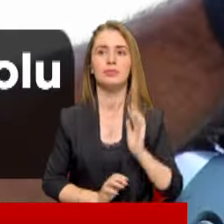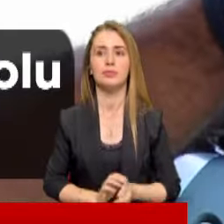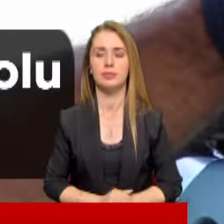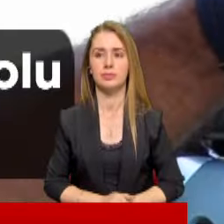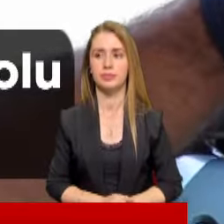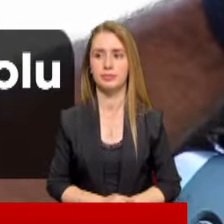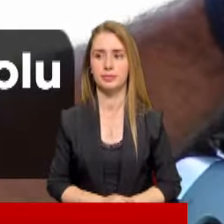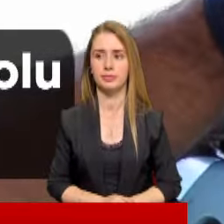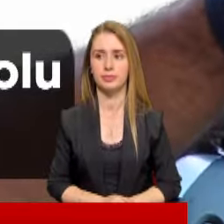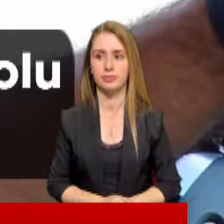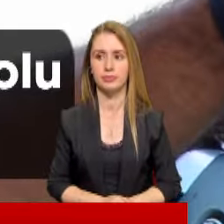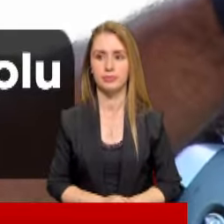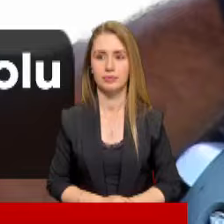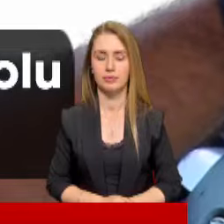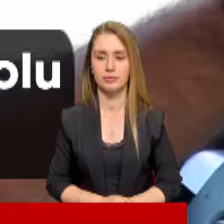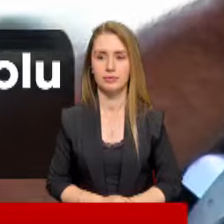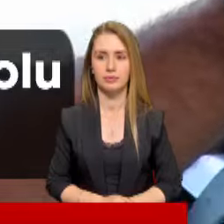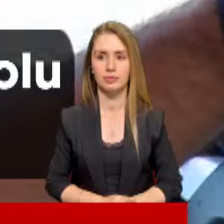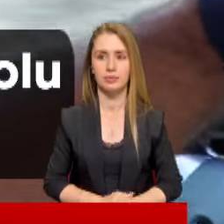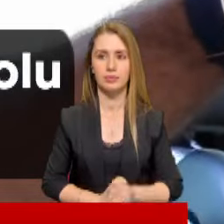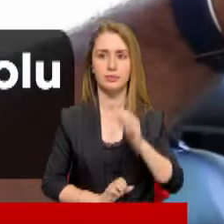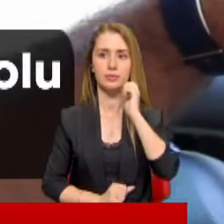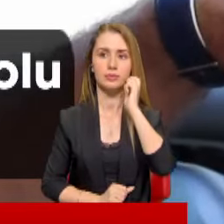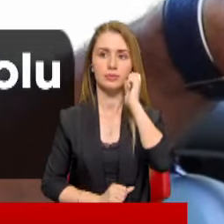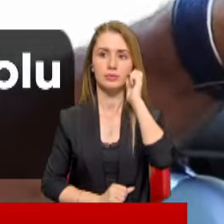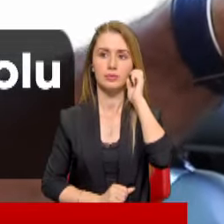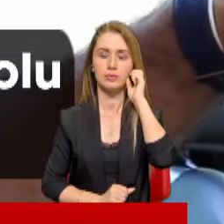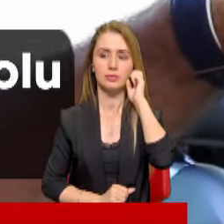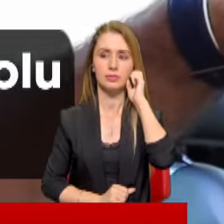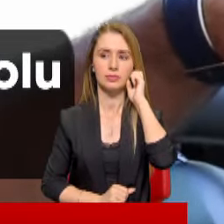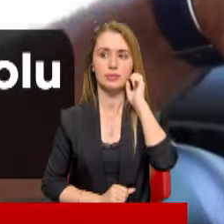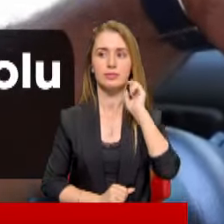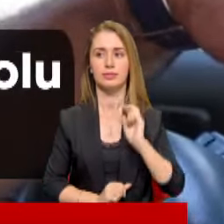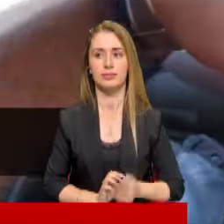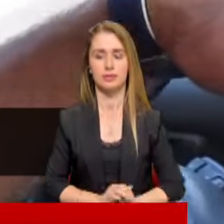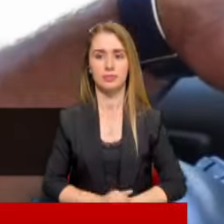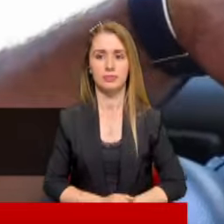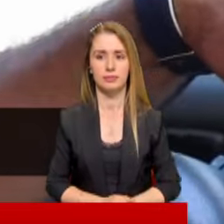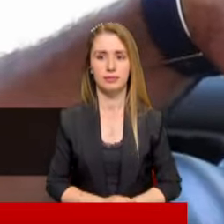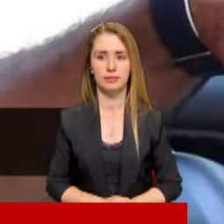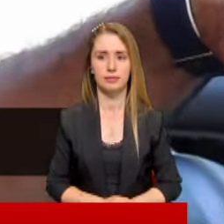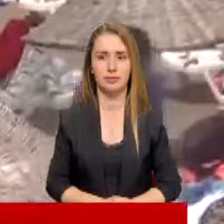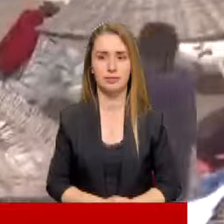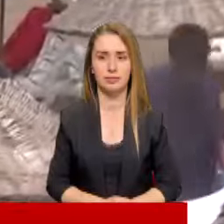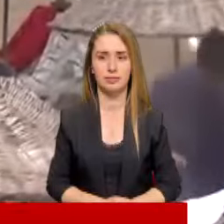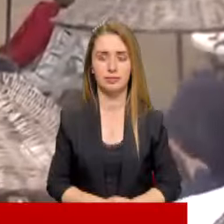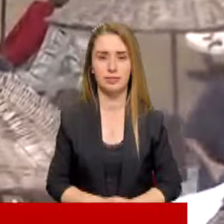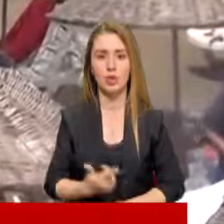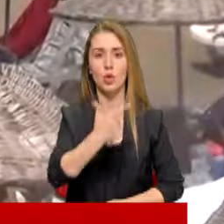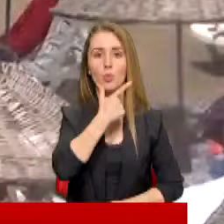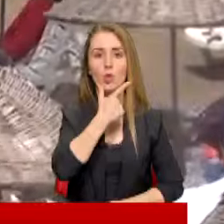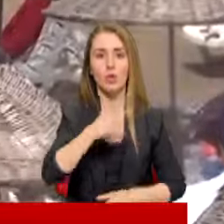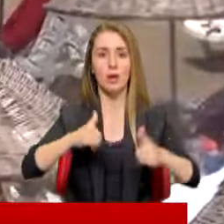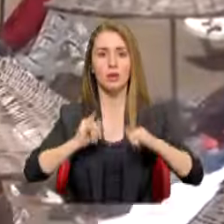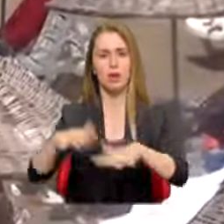Burası Antalya, İzmir, Ankara, İstanbul bağlantı yolu olduğundan, çok işlek bir yol olduğundan yolumuz çok kalabalık. Bodrum'a